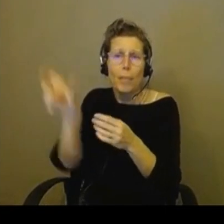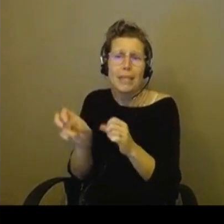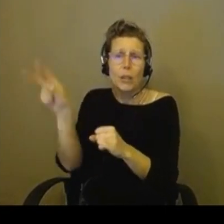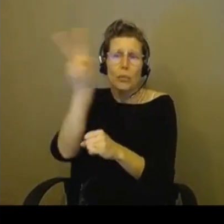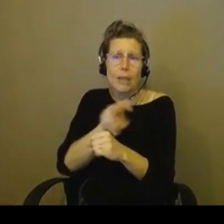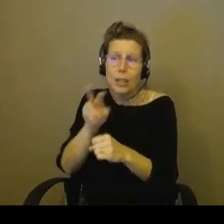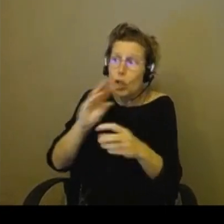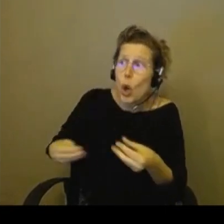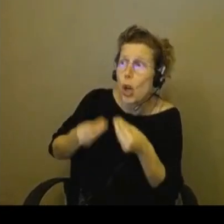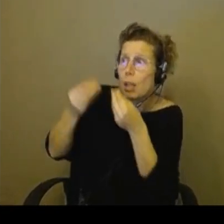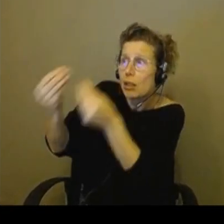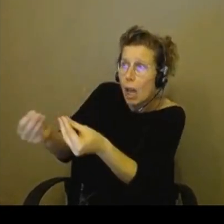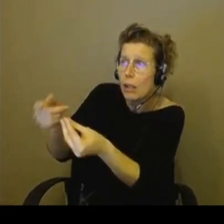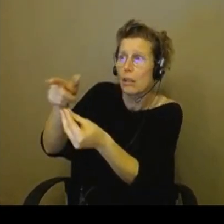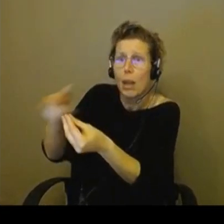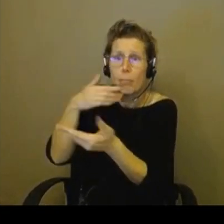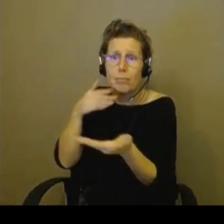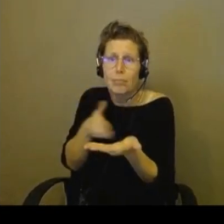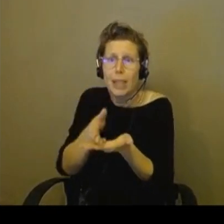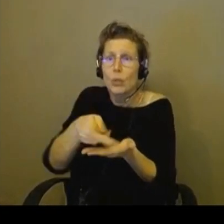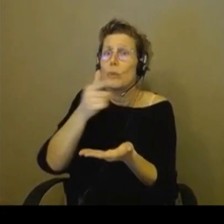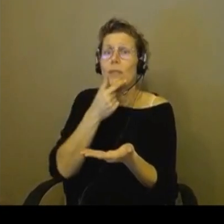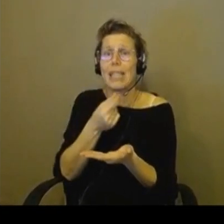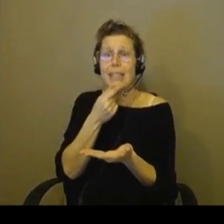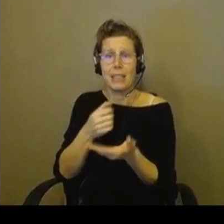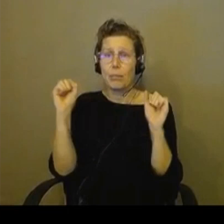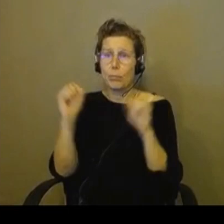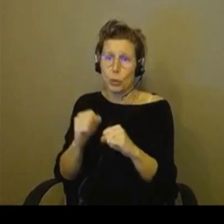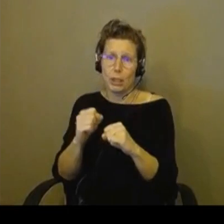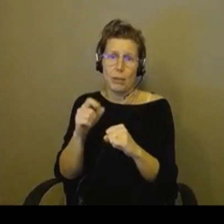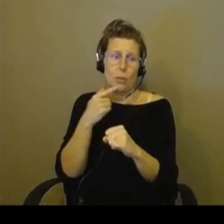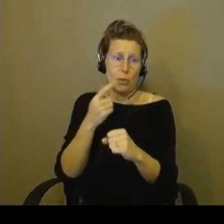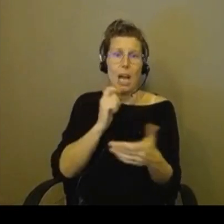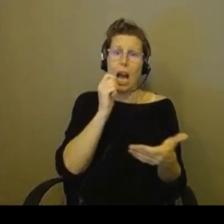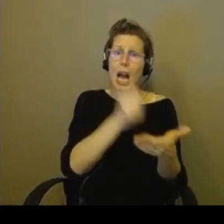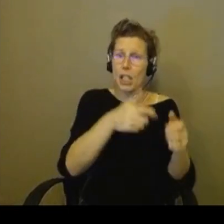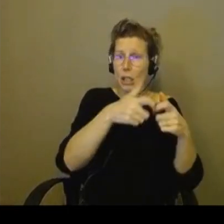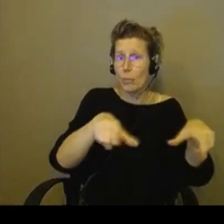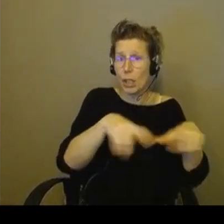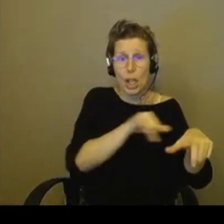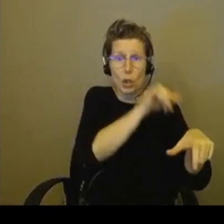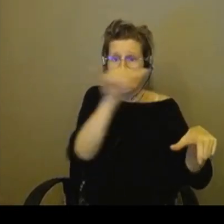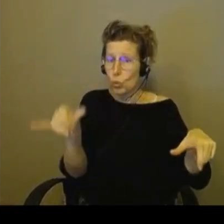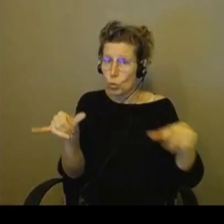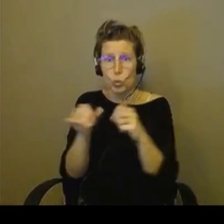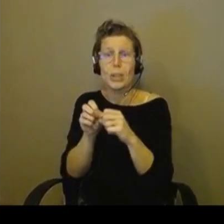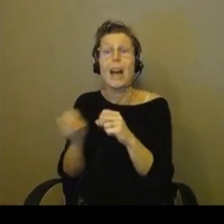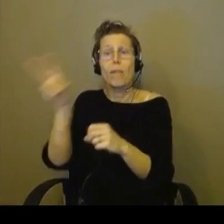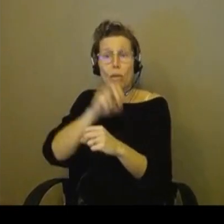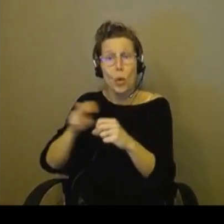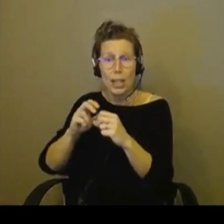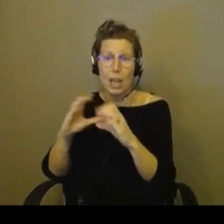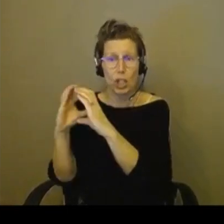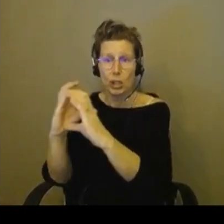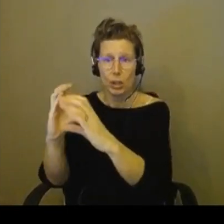billets au voyage en train. Nous sommes à 136 jours des Jeux Olympiques et Paralympiques de Paris 2024. C'est un défi pour toutes les entreprises